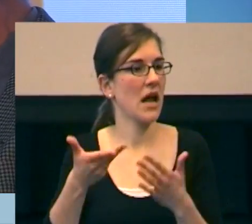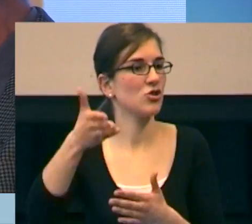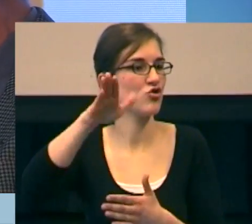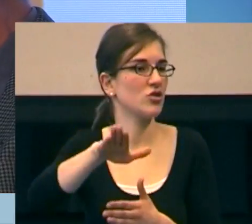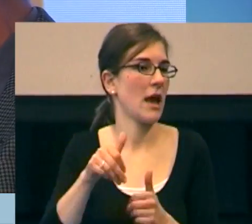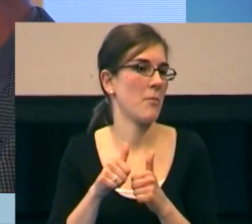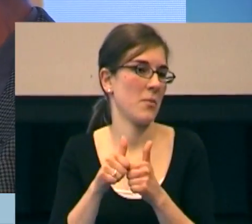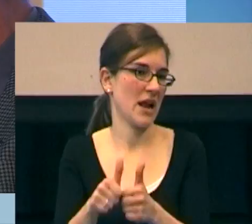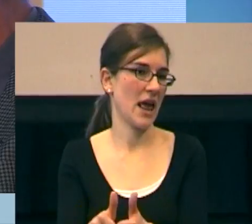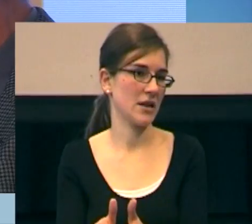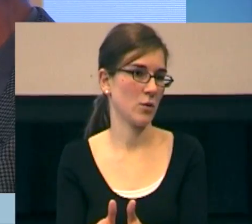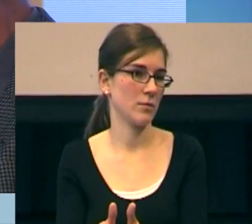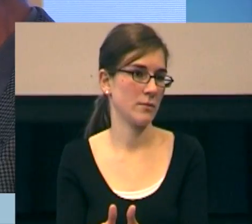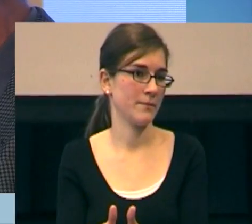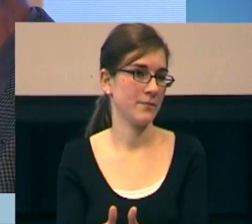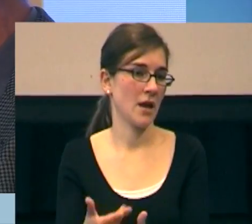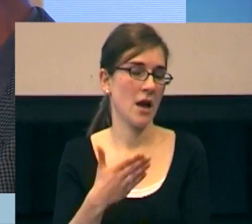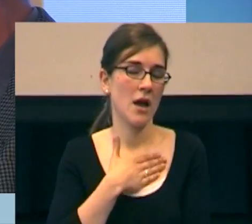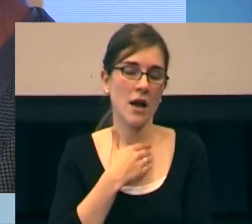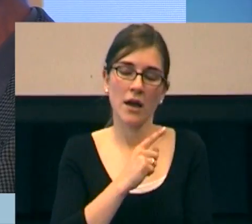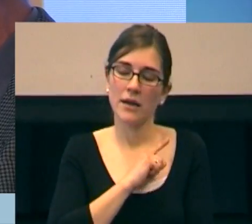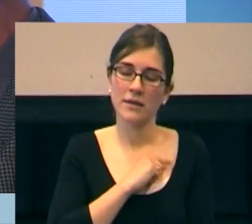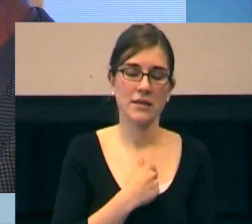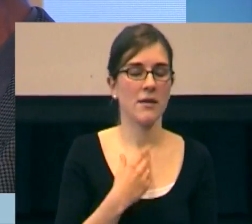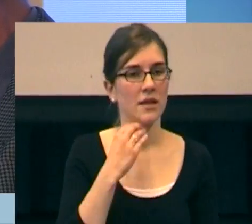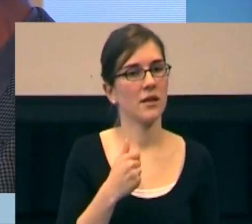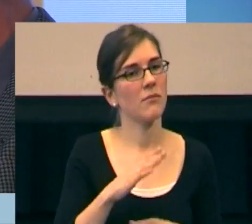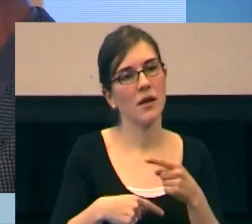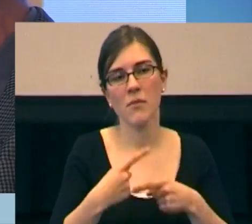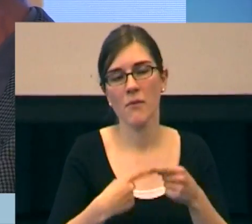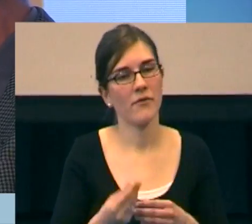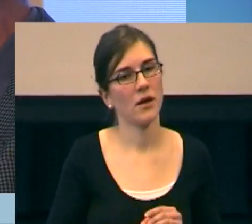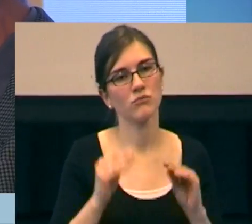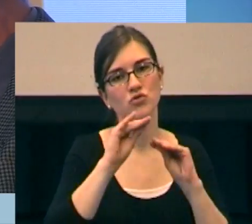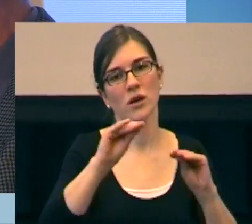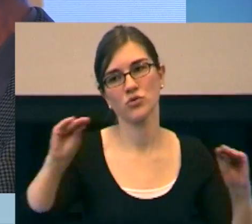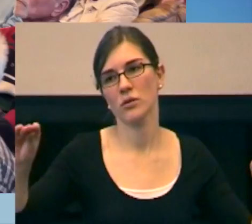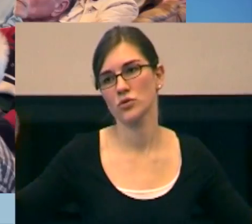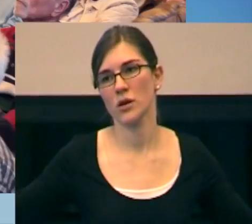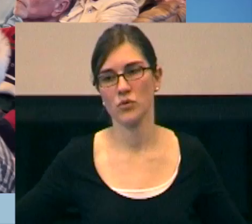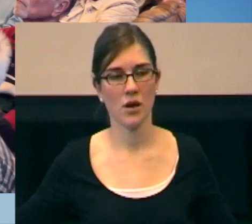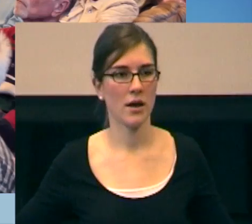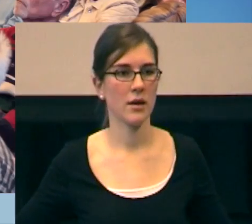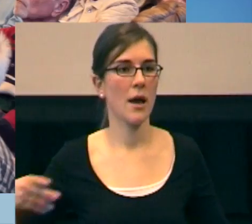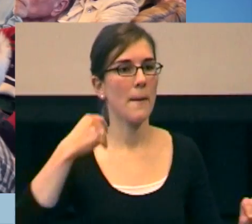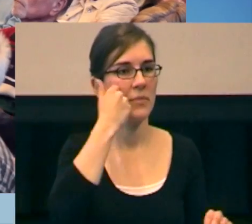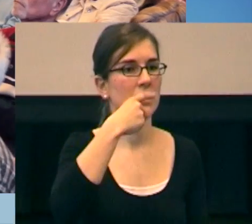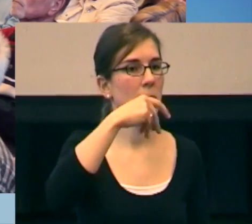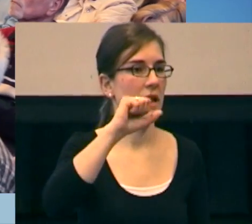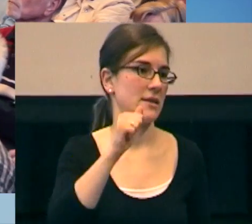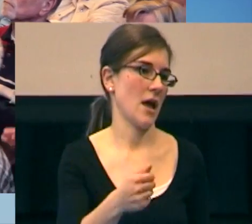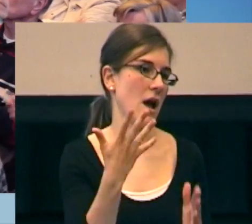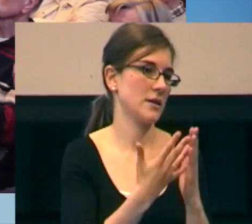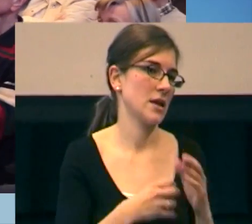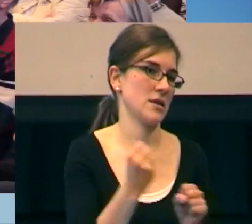hundertprozentig für Vorsorge zur Früherkennung aus und auch für den PSA Test Ich glaube das